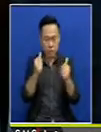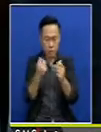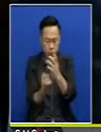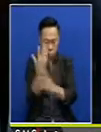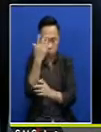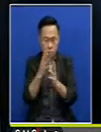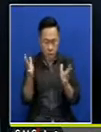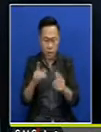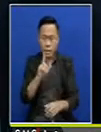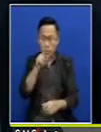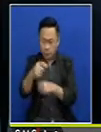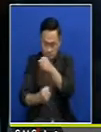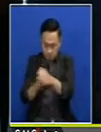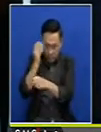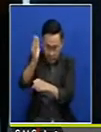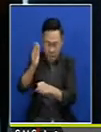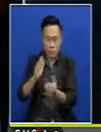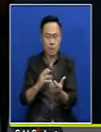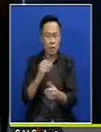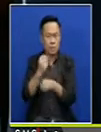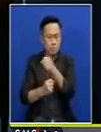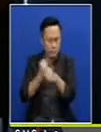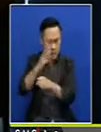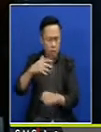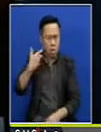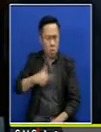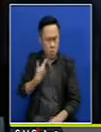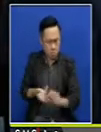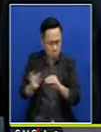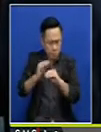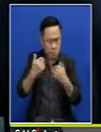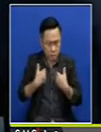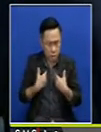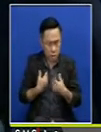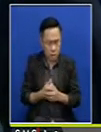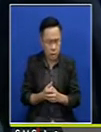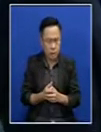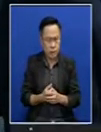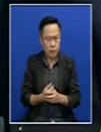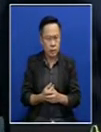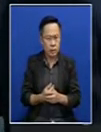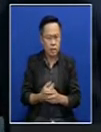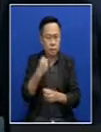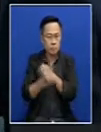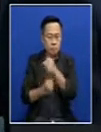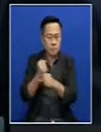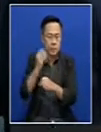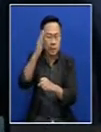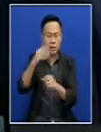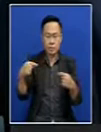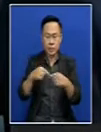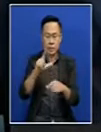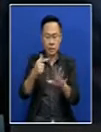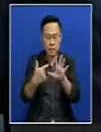ในปีหน้าเราจะเผชิญกับสภาพอากาศที่ร้อนจัดแบบนี้อีกไหมครับ ปีหน้าเราคาดว่าจะเข้าสู่ปรากฏการณ์ลานิญานะ